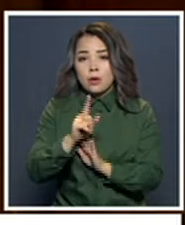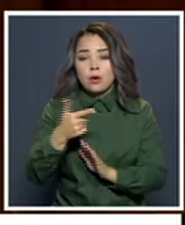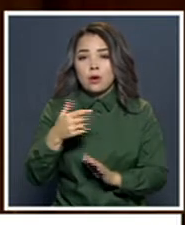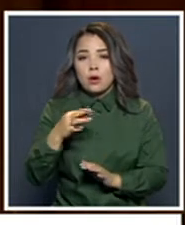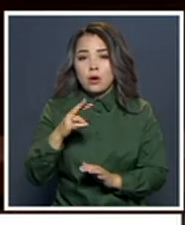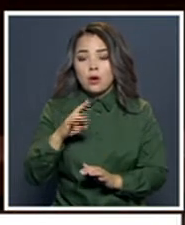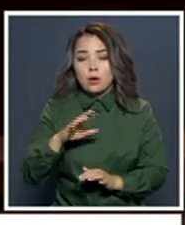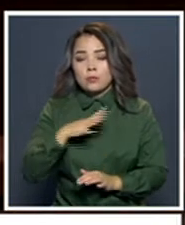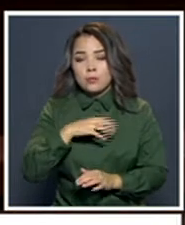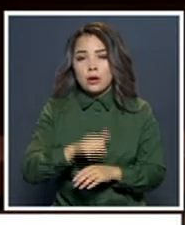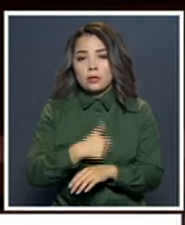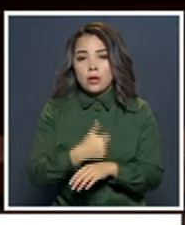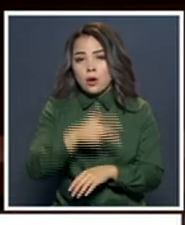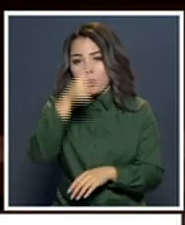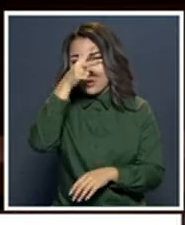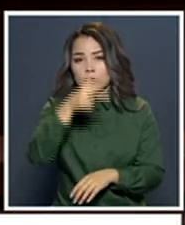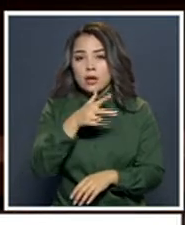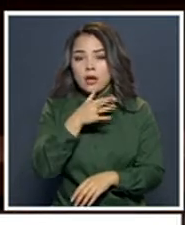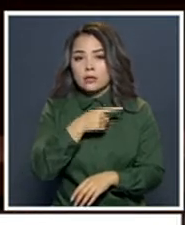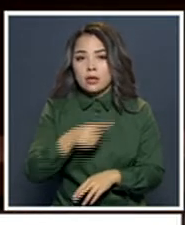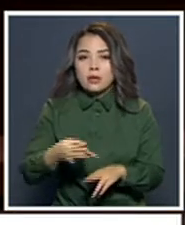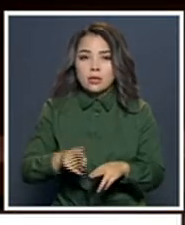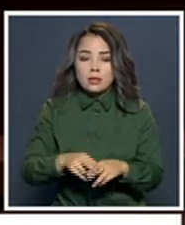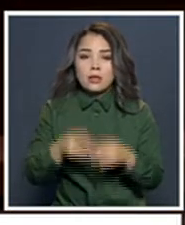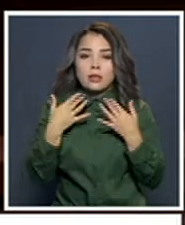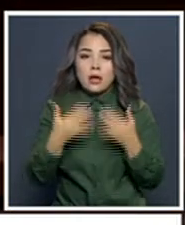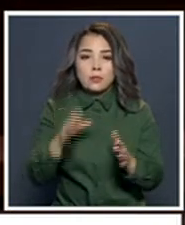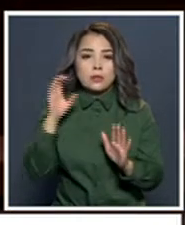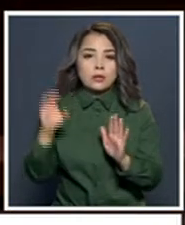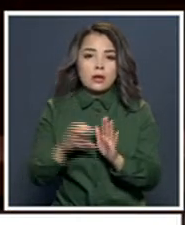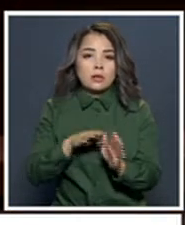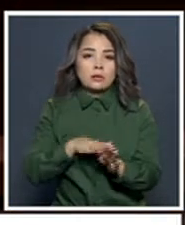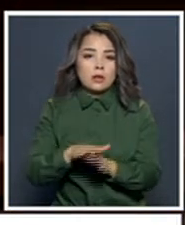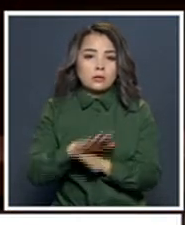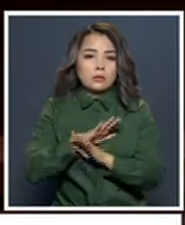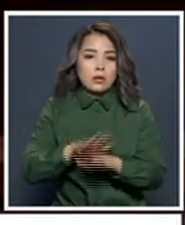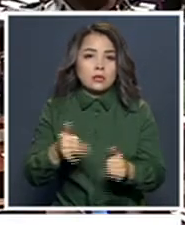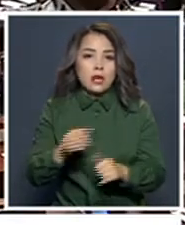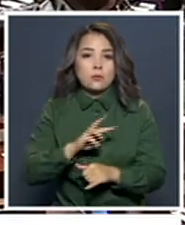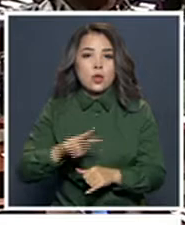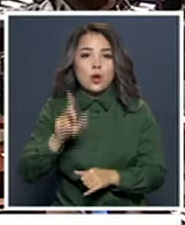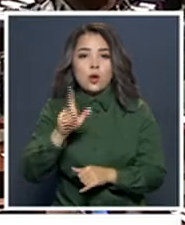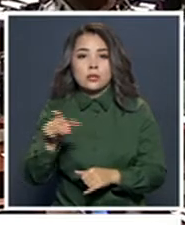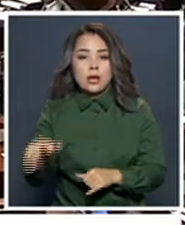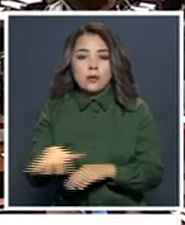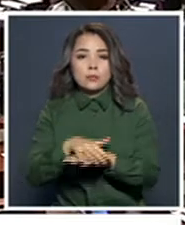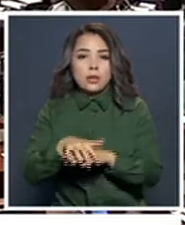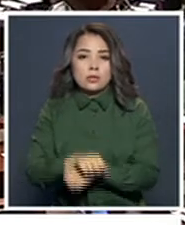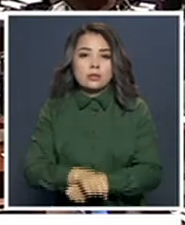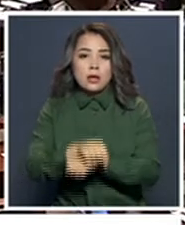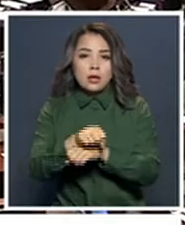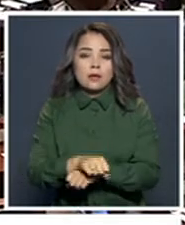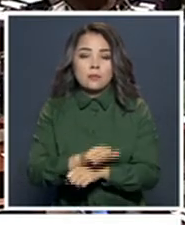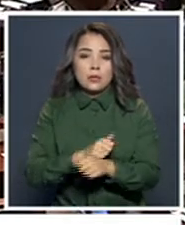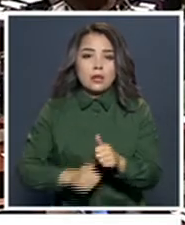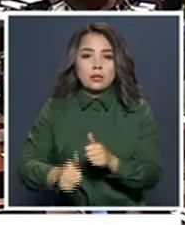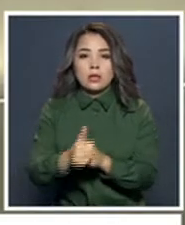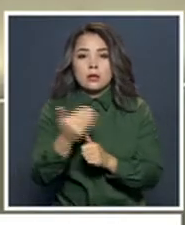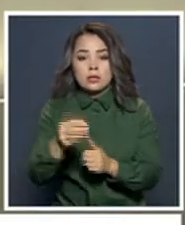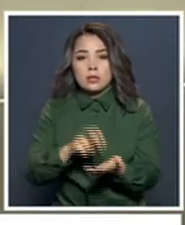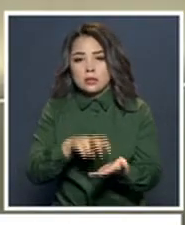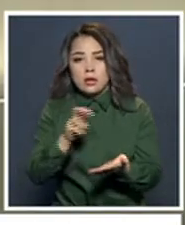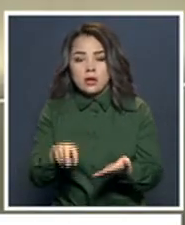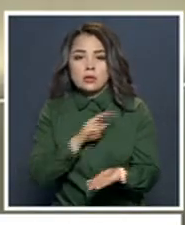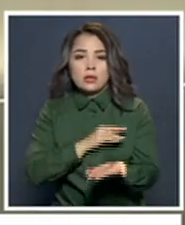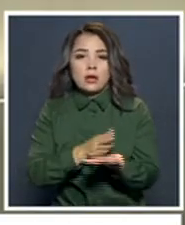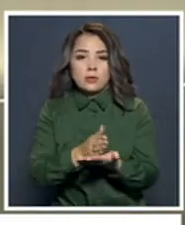бойы демонстранттардың талаптарын орындаудан бас тартып келді. Алайда миллиондаған адам шерулетіп, әкімшілік лидері Кэрри Ламның қызметтен кетуін талап